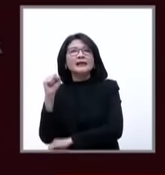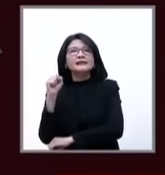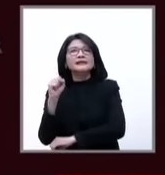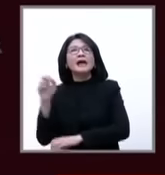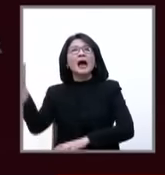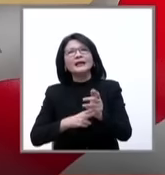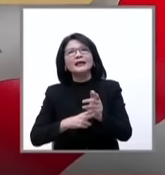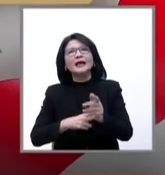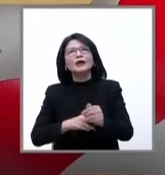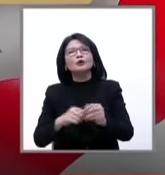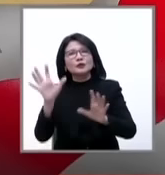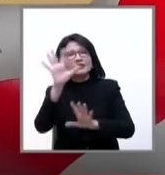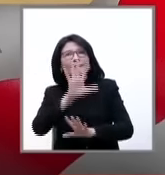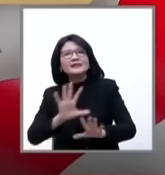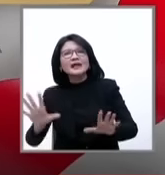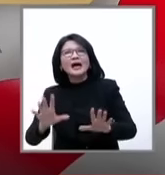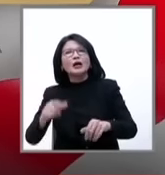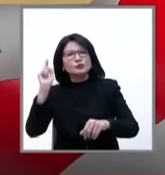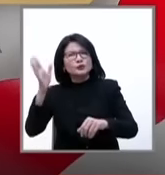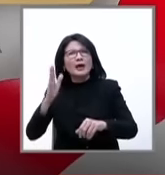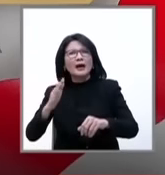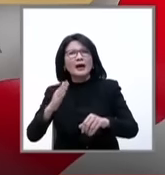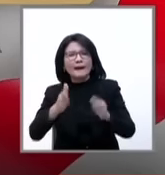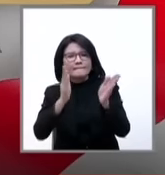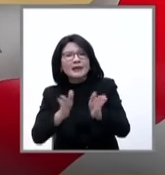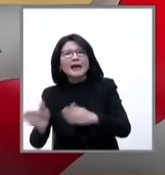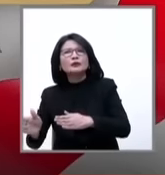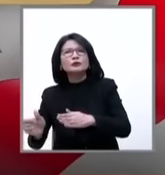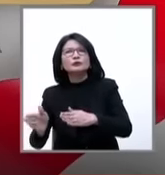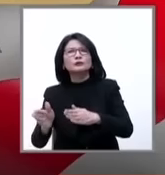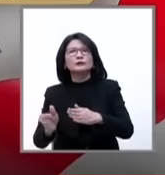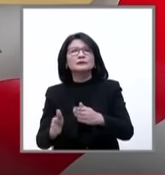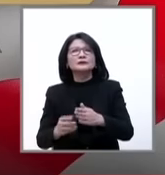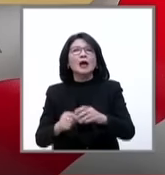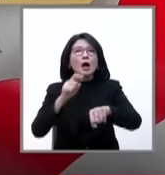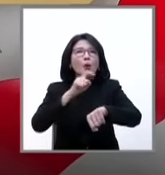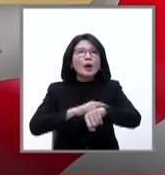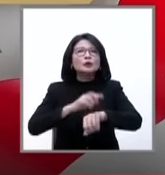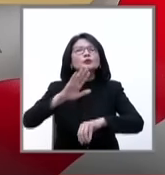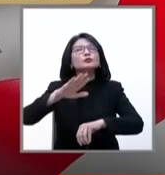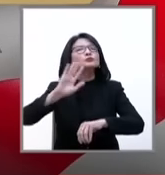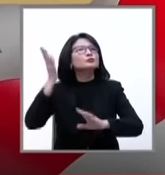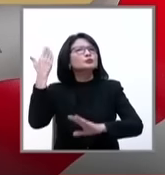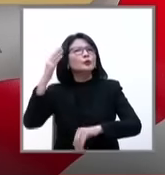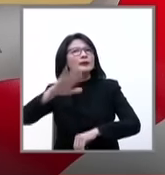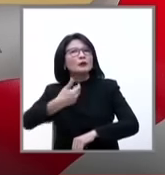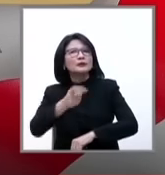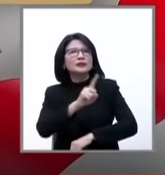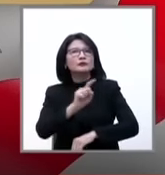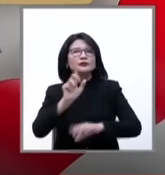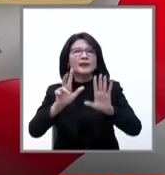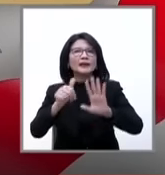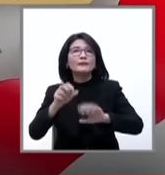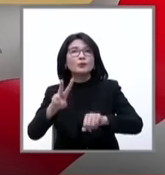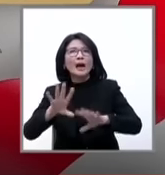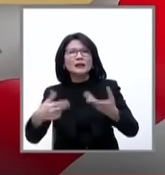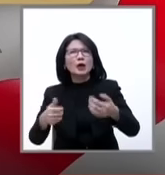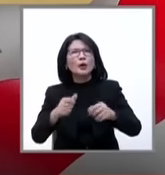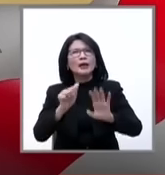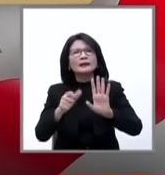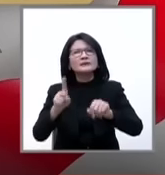menjadi panduan dalam menilai kelayakan calon wakil presiden, itu nggak didapat. Tapi jangan abaikan gimmick.